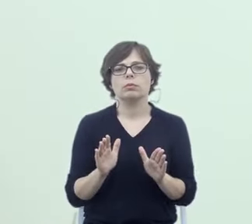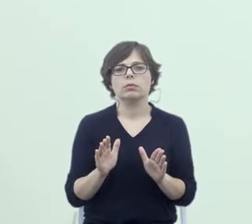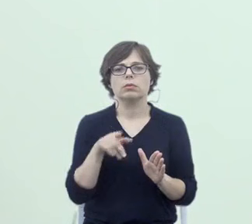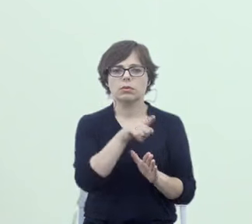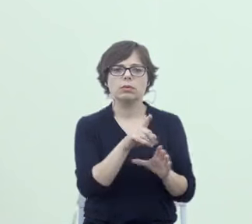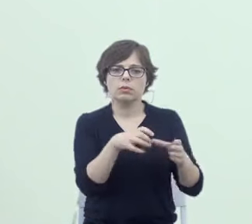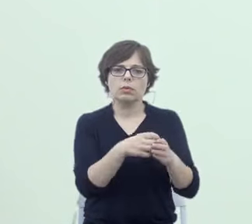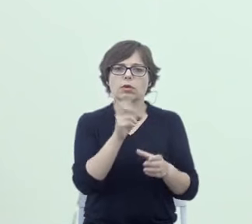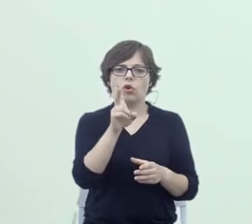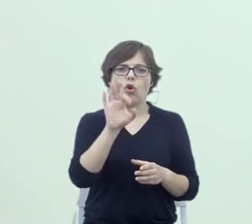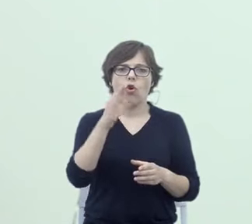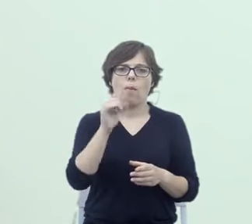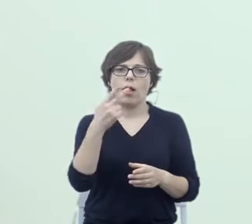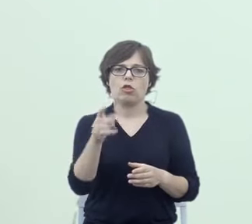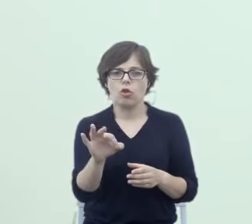komanda,